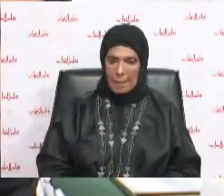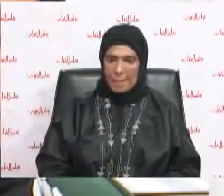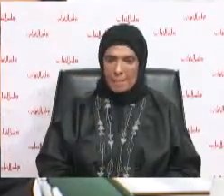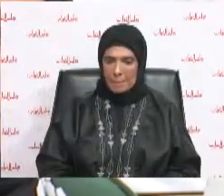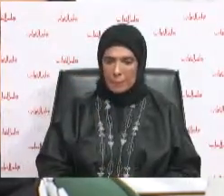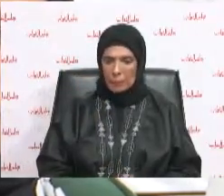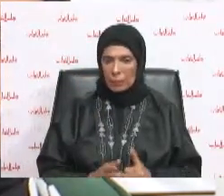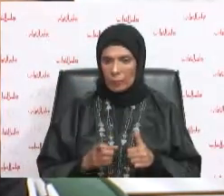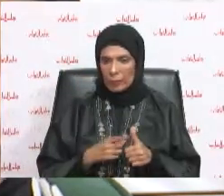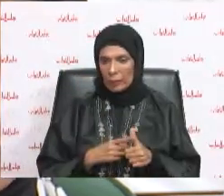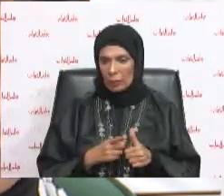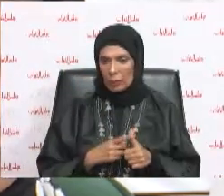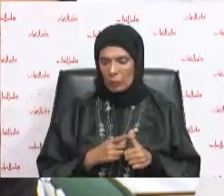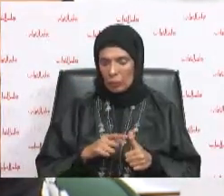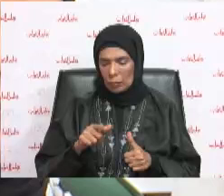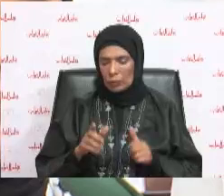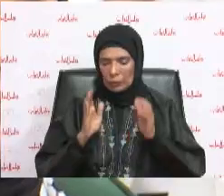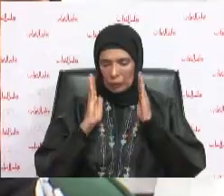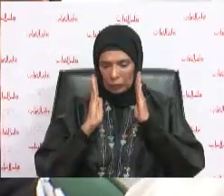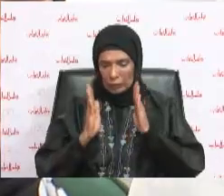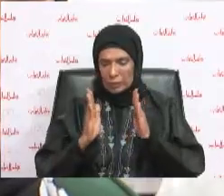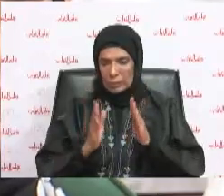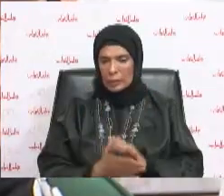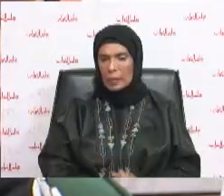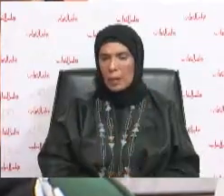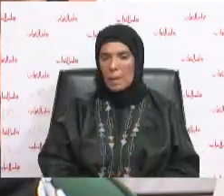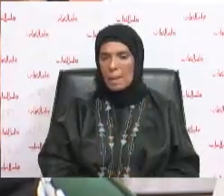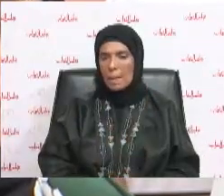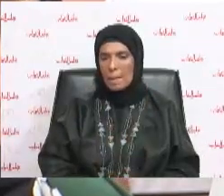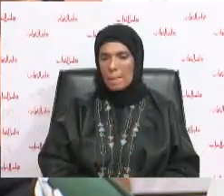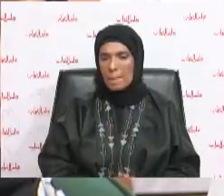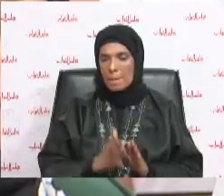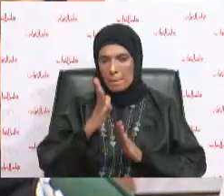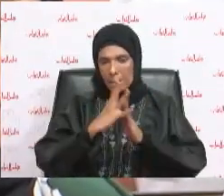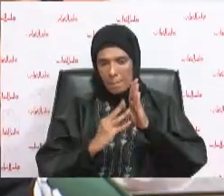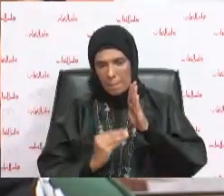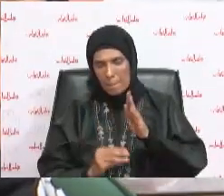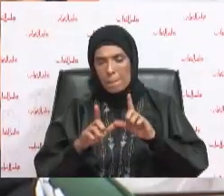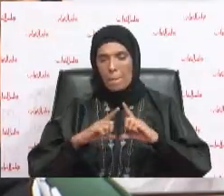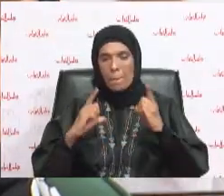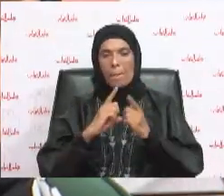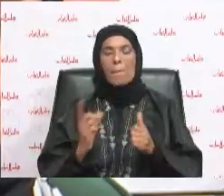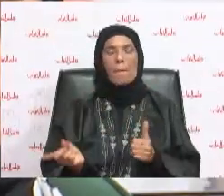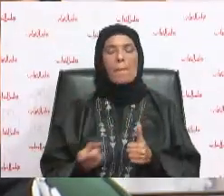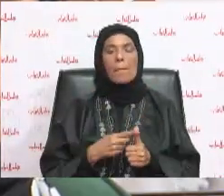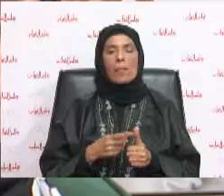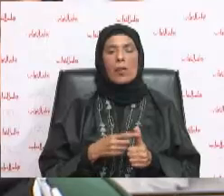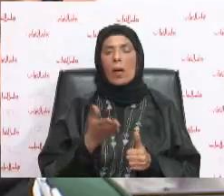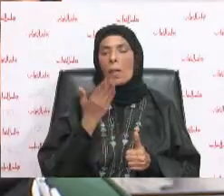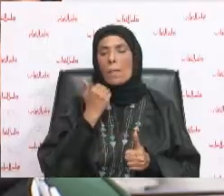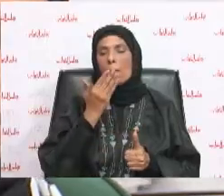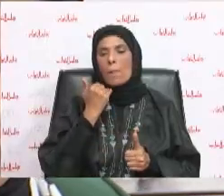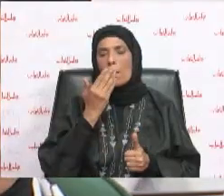النقطة الأولى التي أحب أن أركز عليها معالي الرئيس، استنتاجات اللجنة. أول استنتاج أنه لا توجد